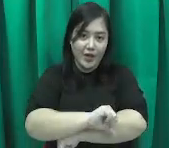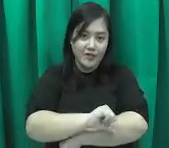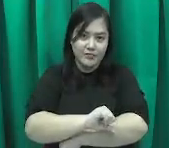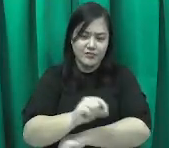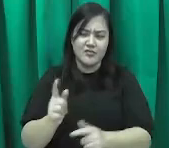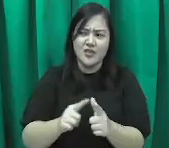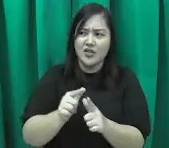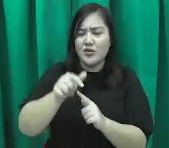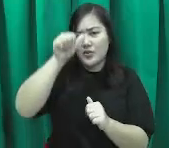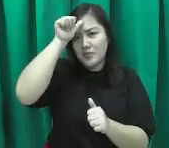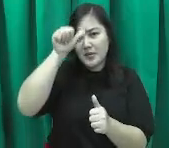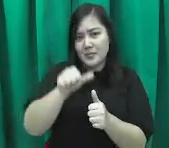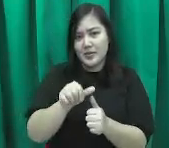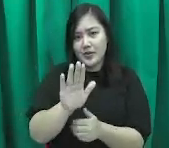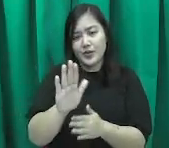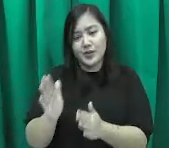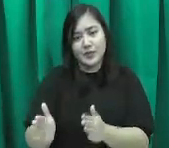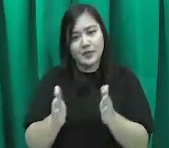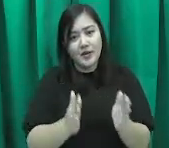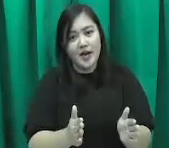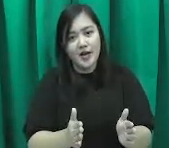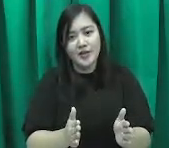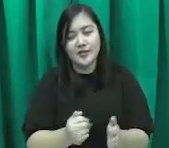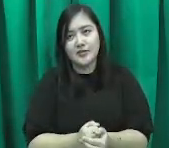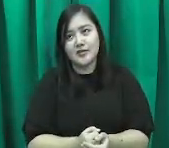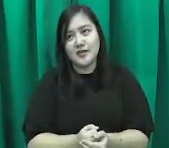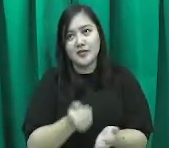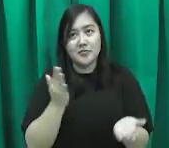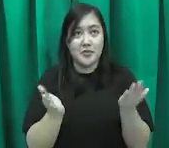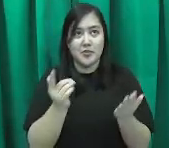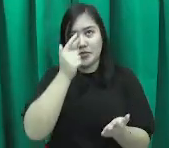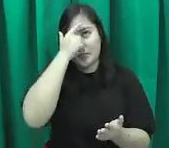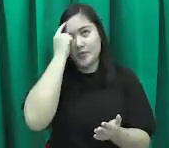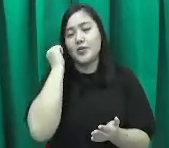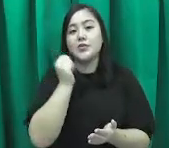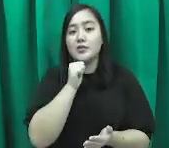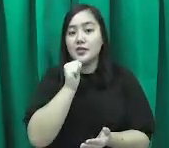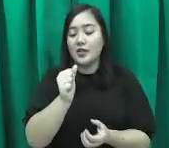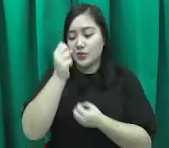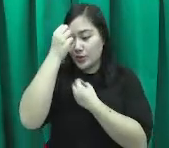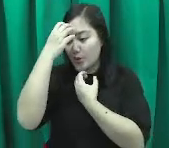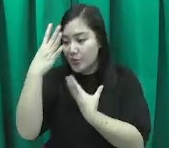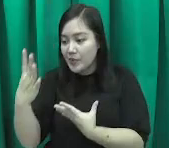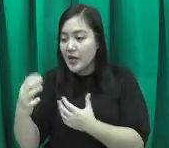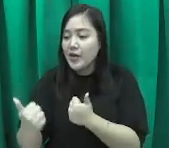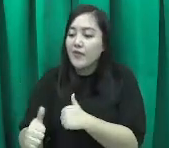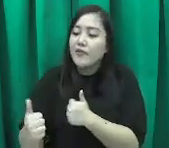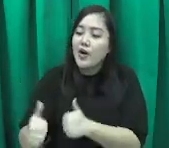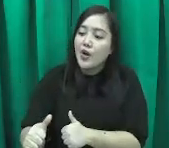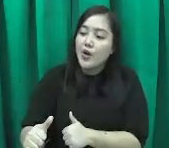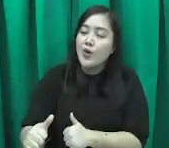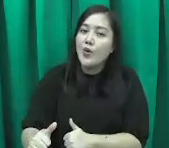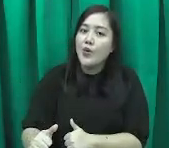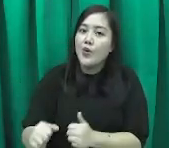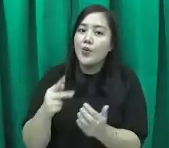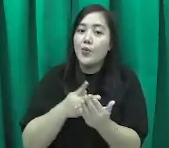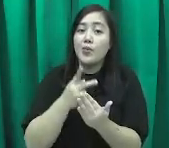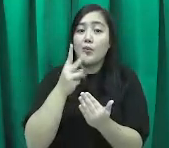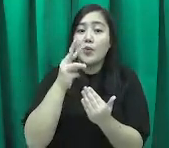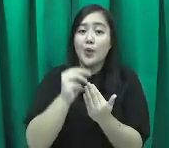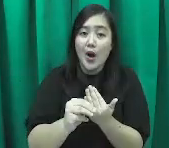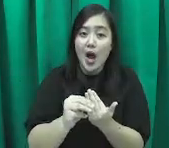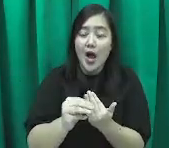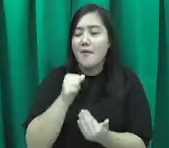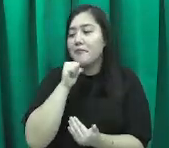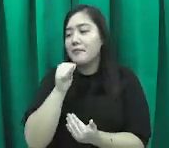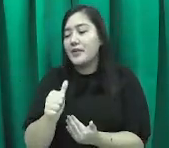na, baka mamaya, hindi na ayon. Hindi nasunod. Hindi nasunod yung ating programa o yung ating plano.